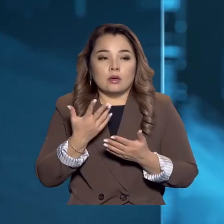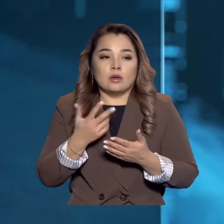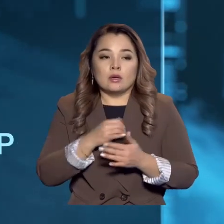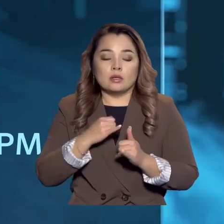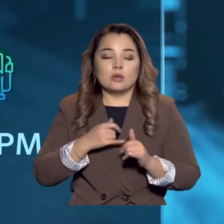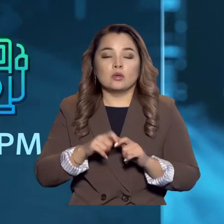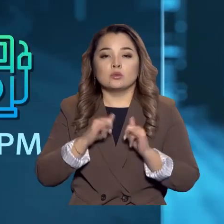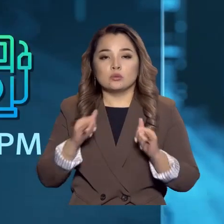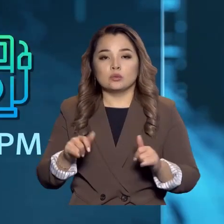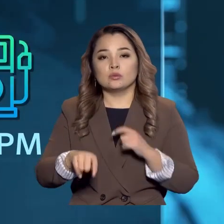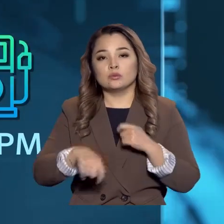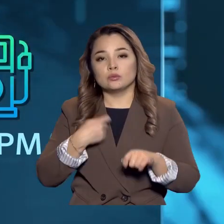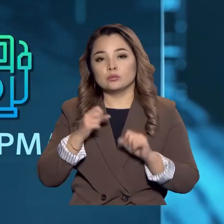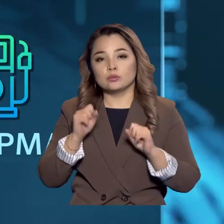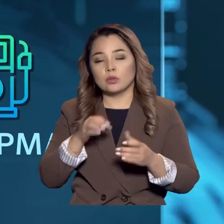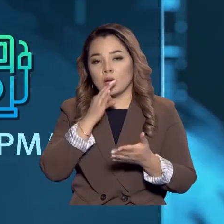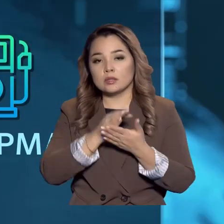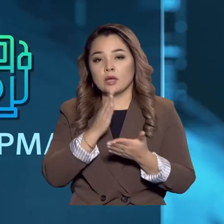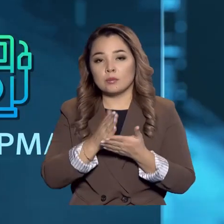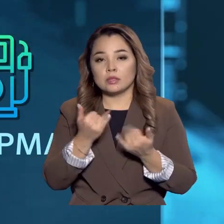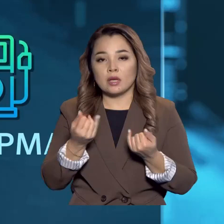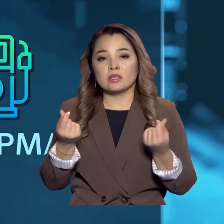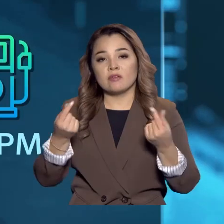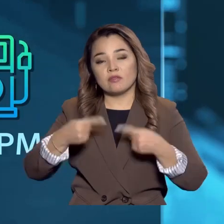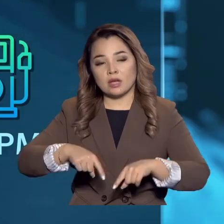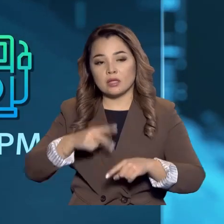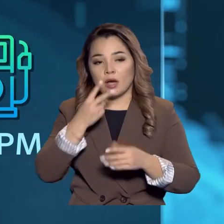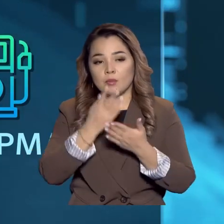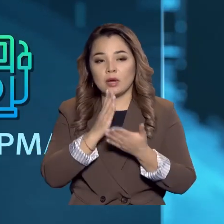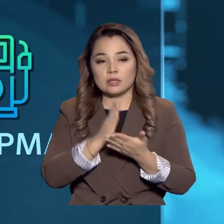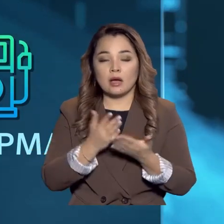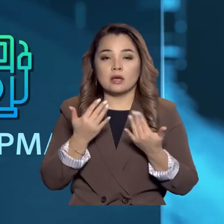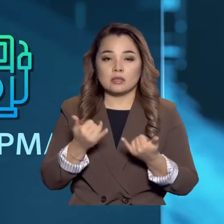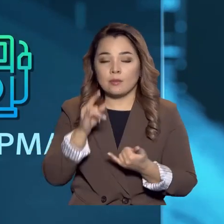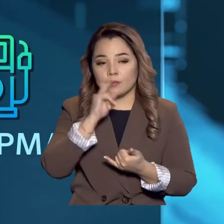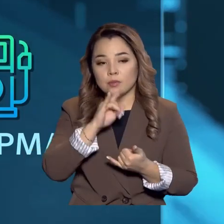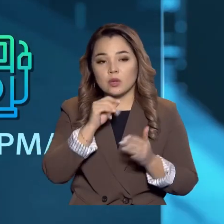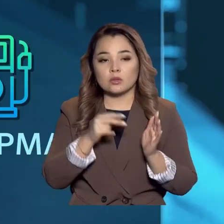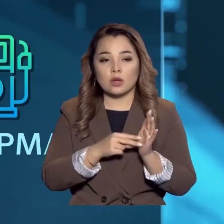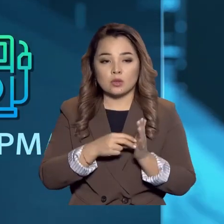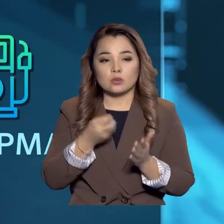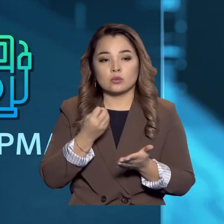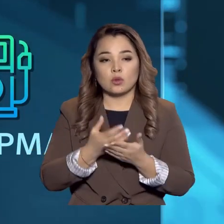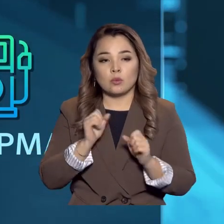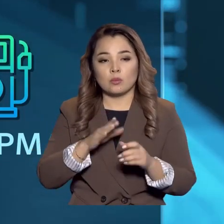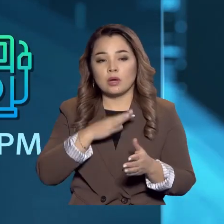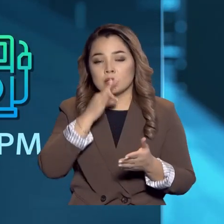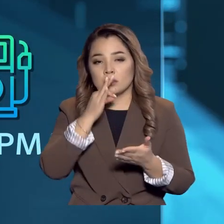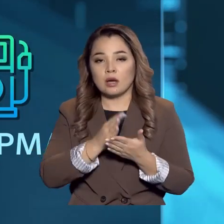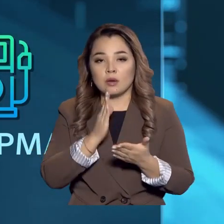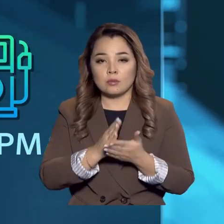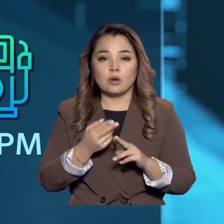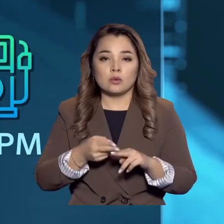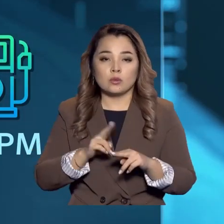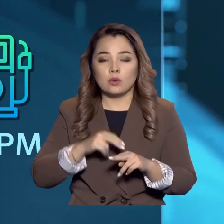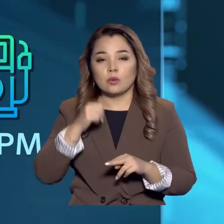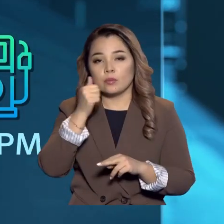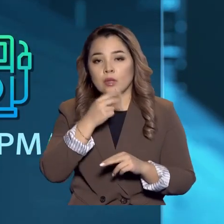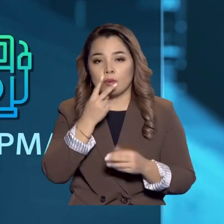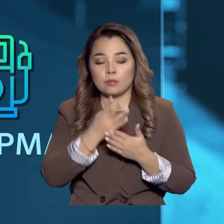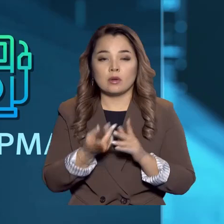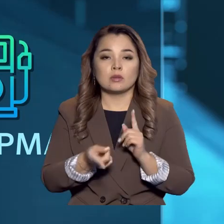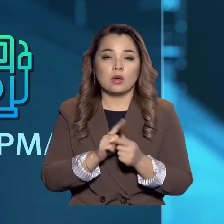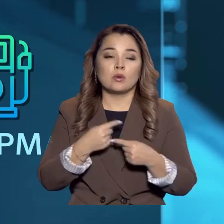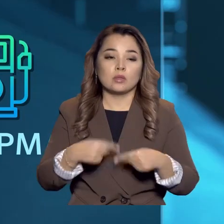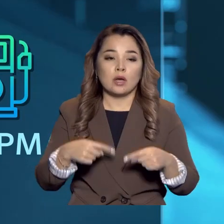артығырақ шығындануымыз мүмкін. Бұған негізінен инфляция әсер етпек, әрі жанармай айтарлықтай қымбаттайды деген болжам бар. Өйткені оның бағасы өзге